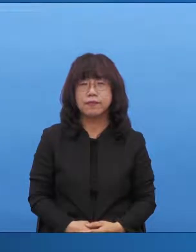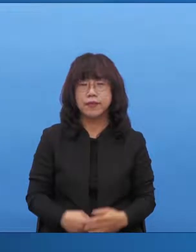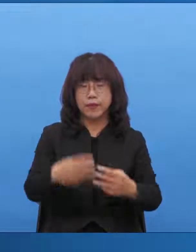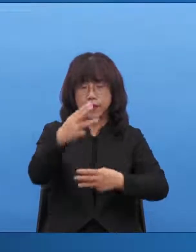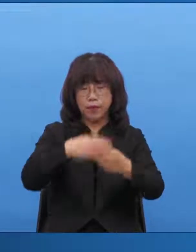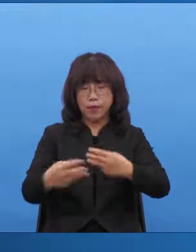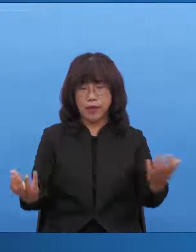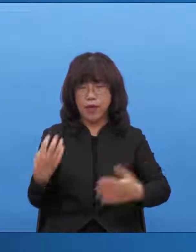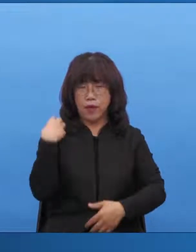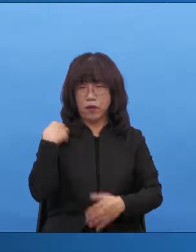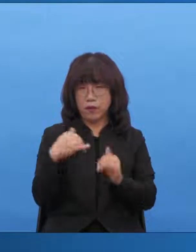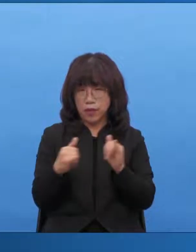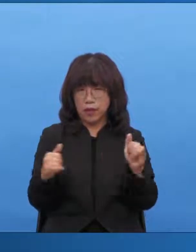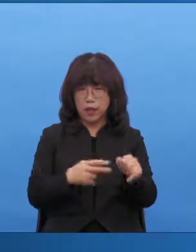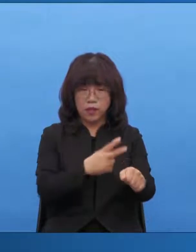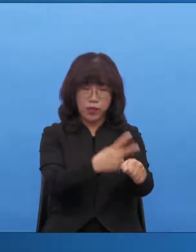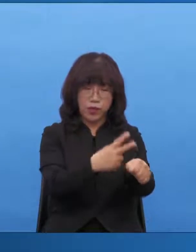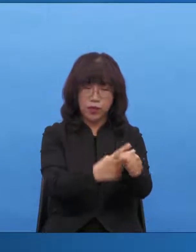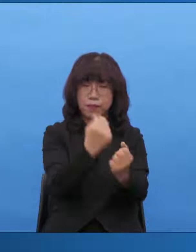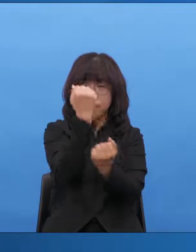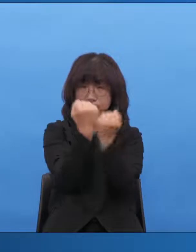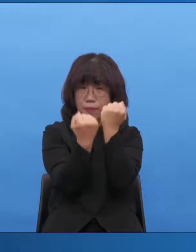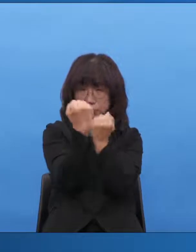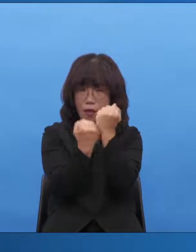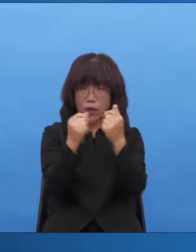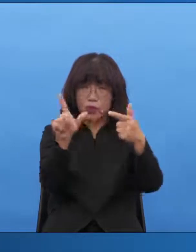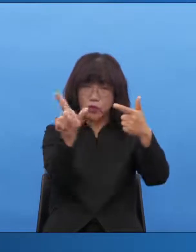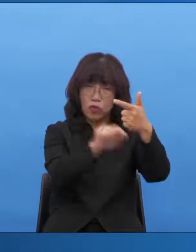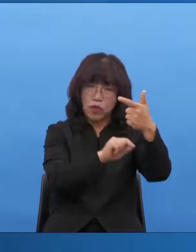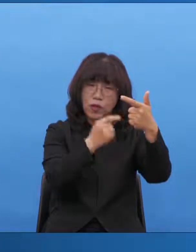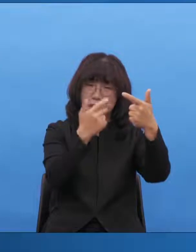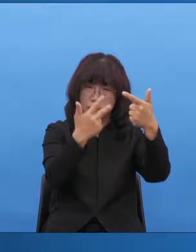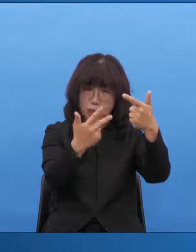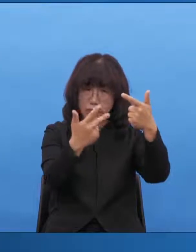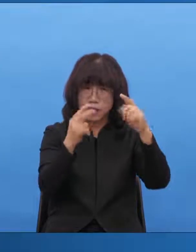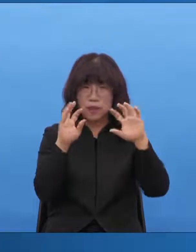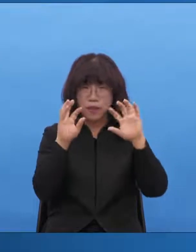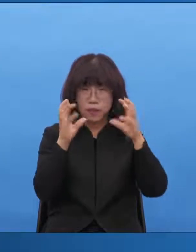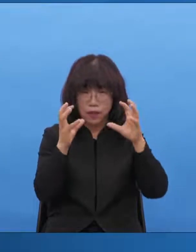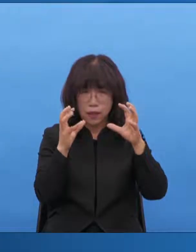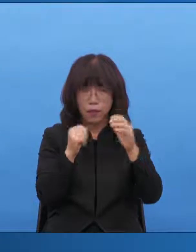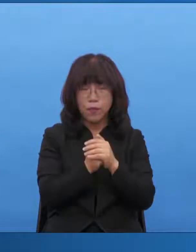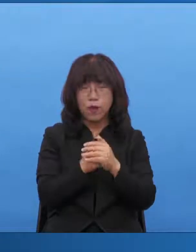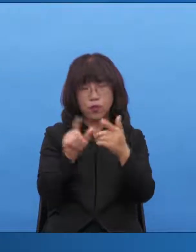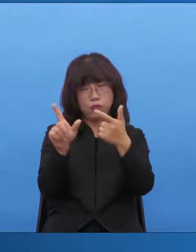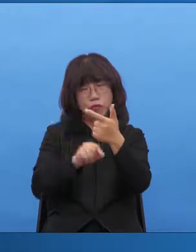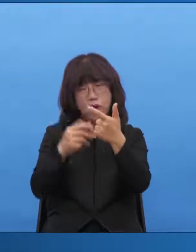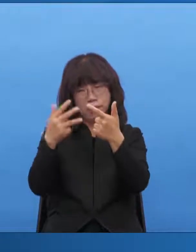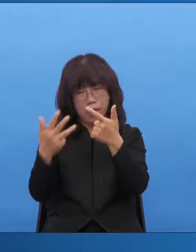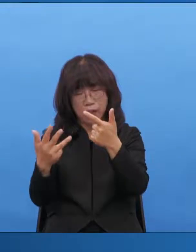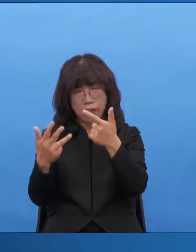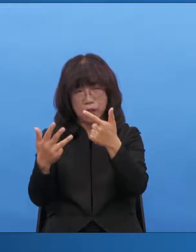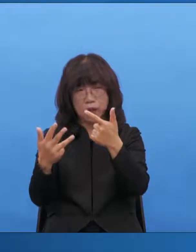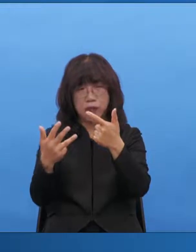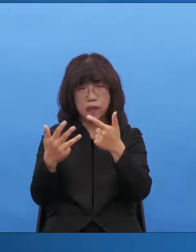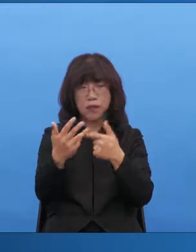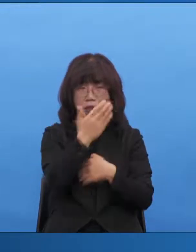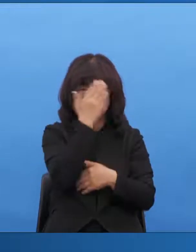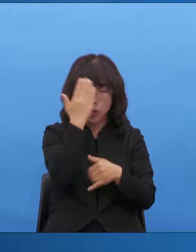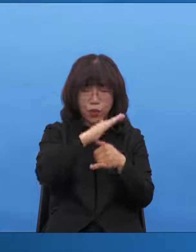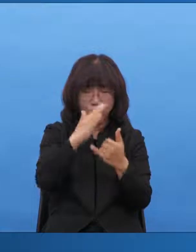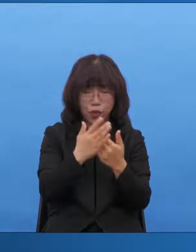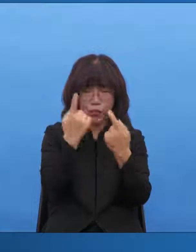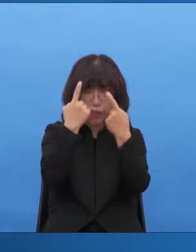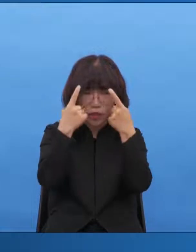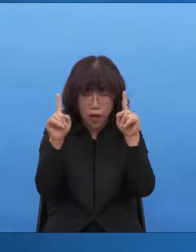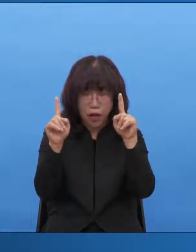렘넌트 사역자 및 교사 세미나가 오는 6월 7일 태영아, 유아유치, 어린이 사역자를 대상으로 열리며 8일엔